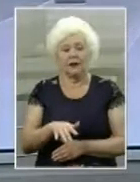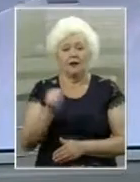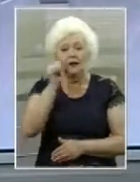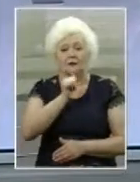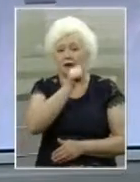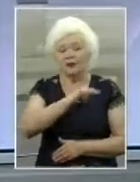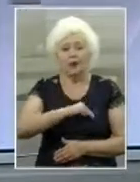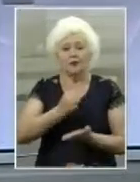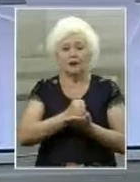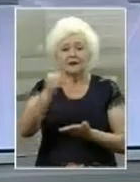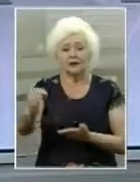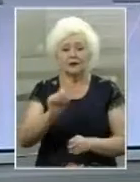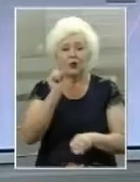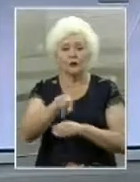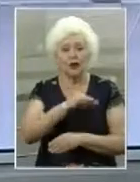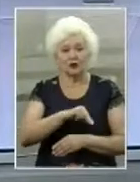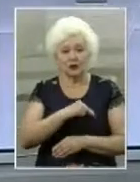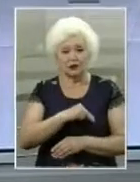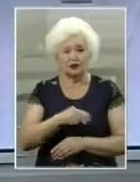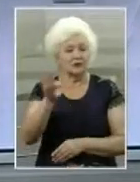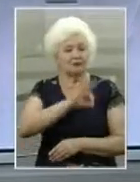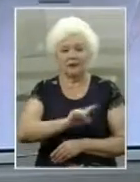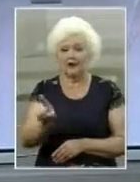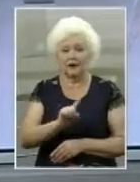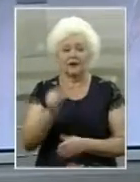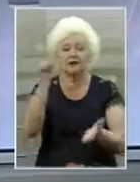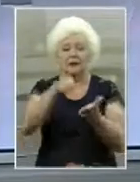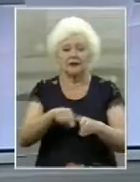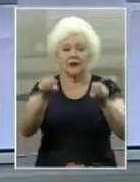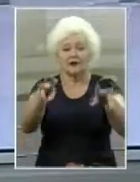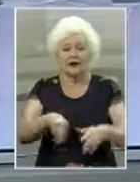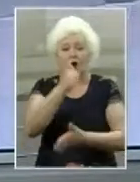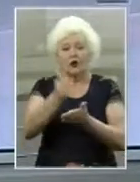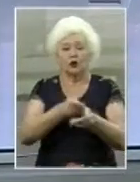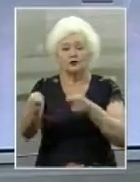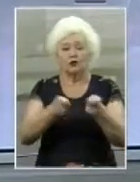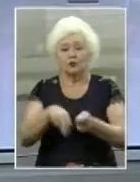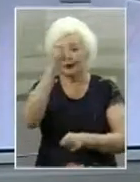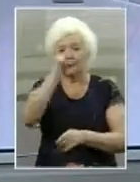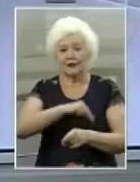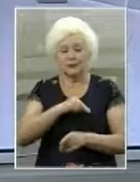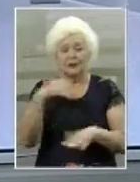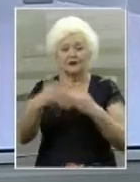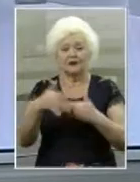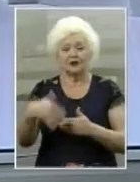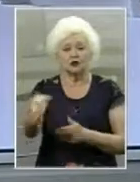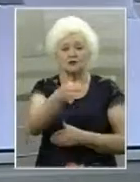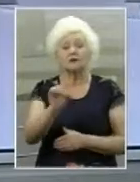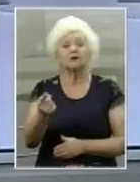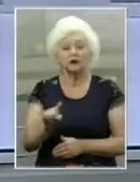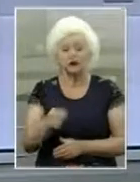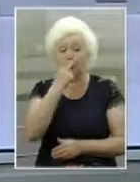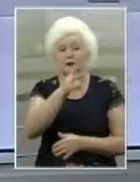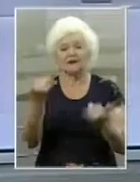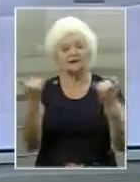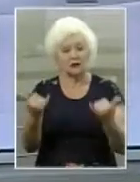Нелегальне працевлаштування найманих робітників невигідно, стверджують фахівці головного управління Держпраці в Херсонській області. Чому?